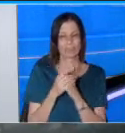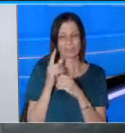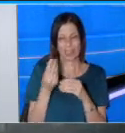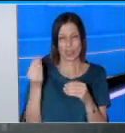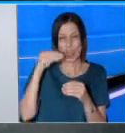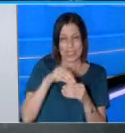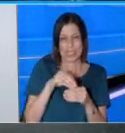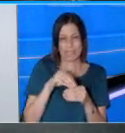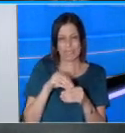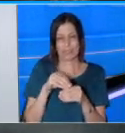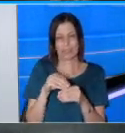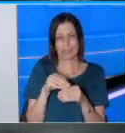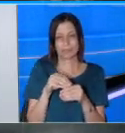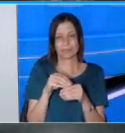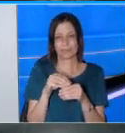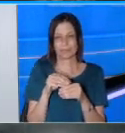התוספת